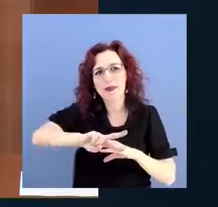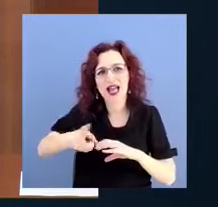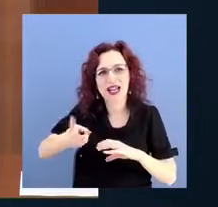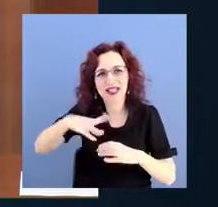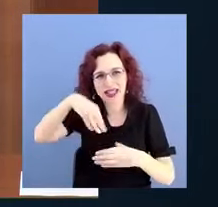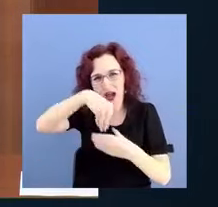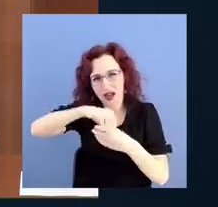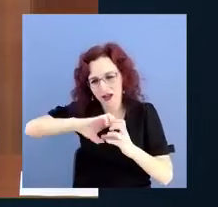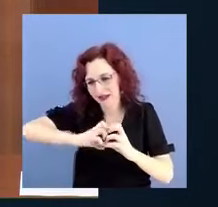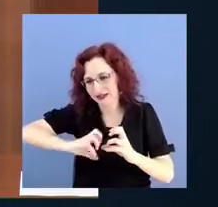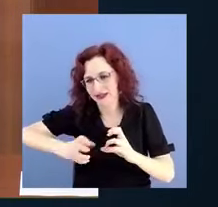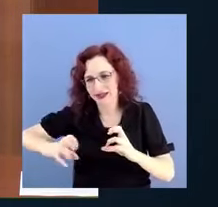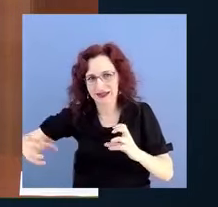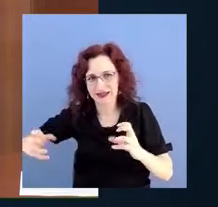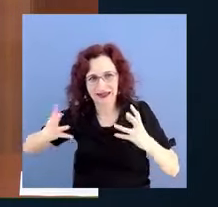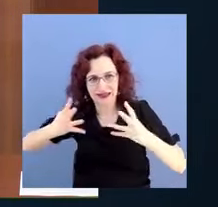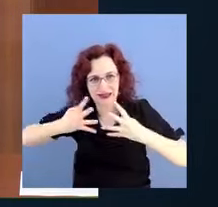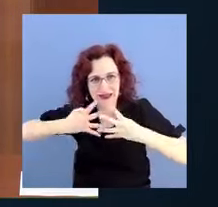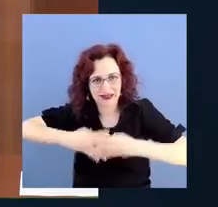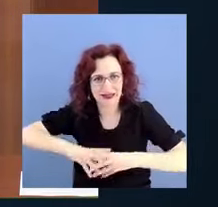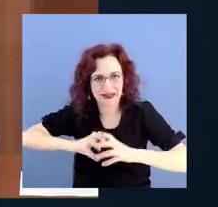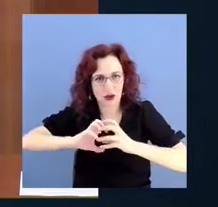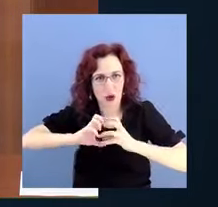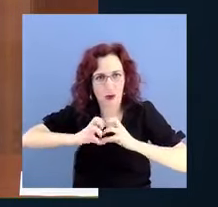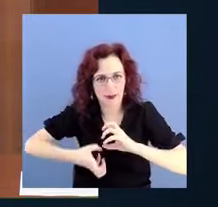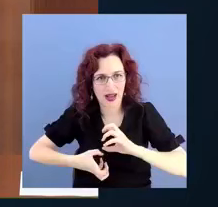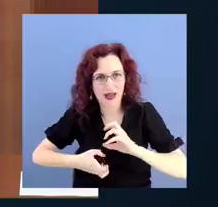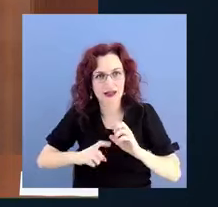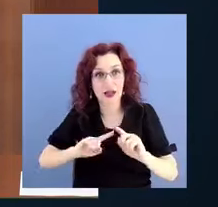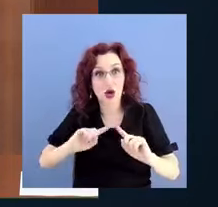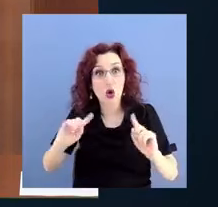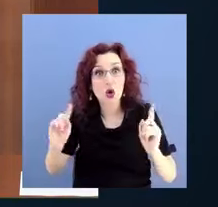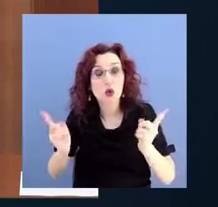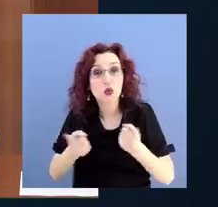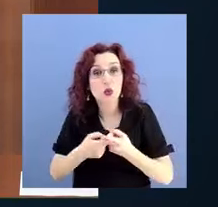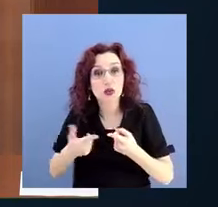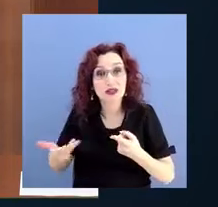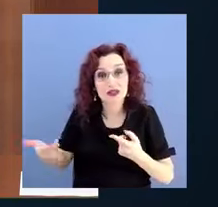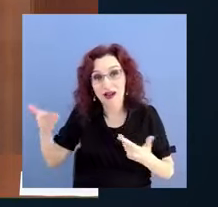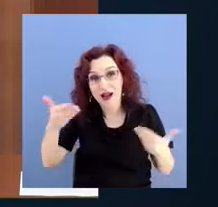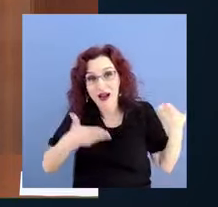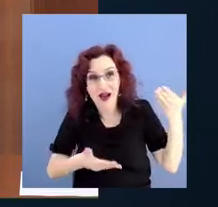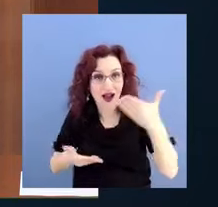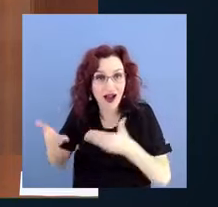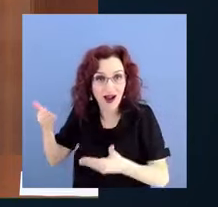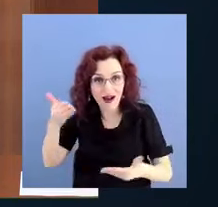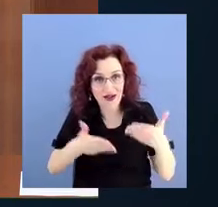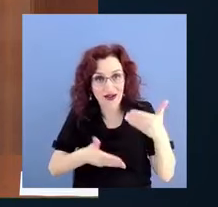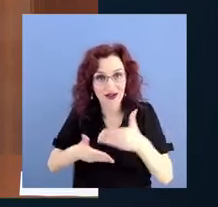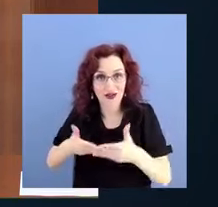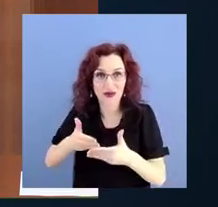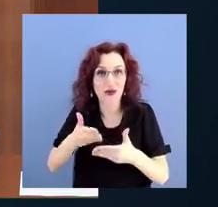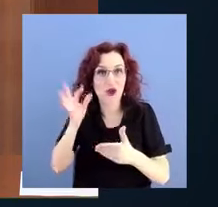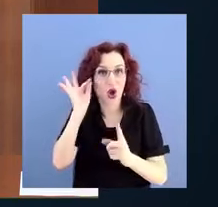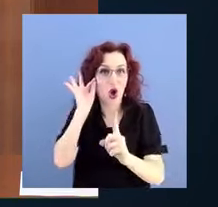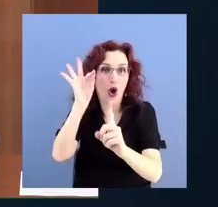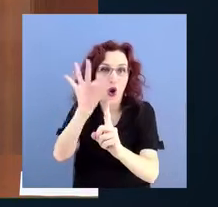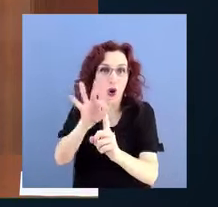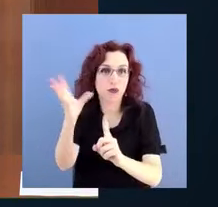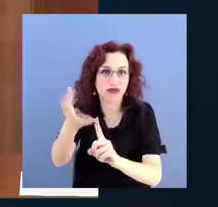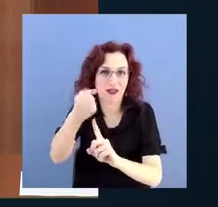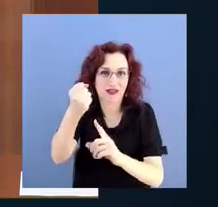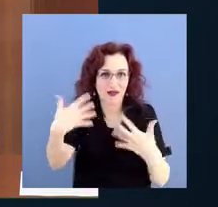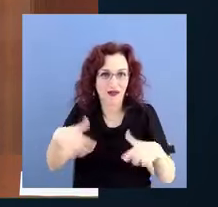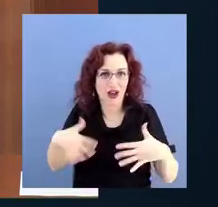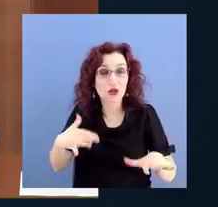articolata e complessa e quindi tutti quanti hanno in qualche modo contribuito al raggiungimento di questo obiettivo dicevo da ultimo numeri sono lasciati per